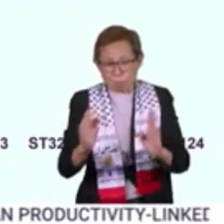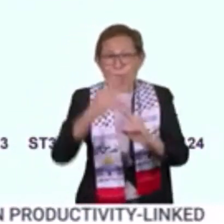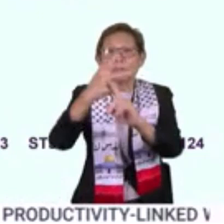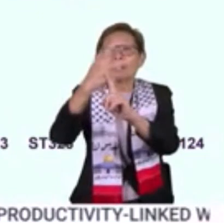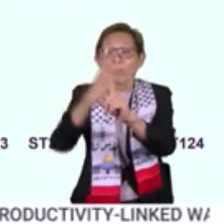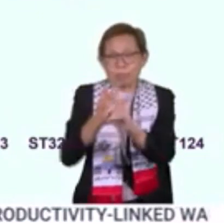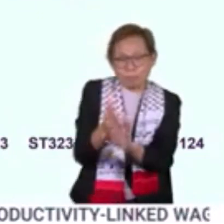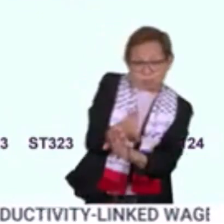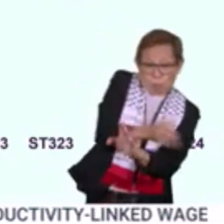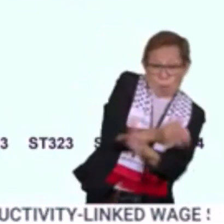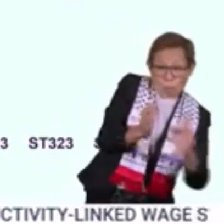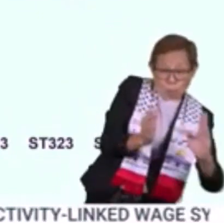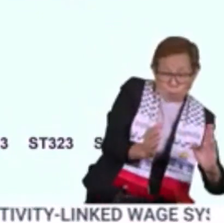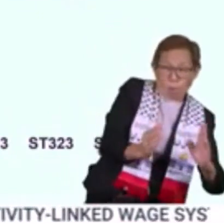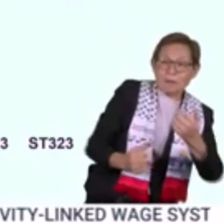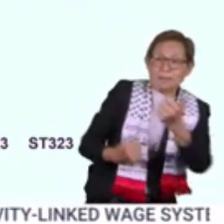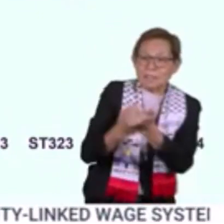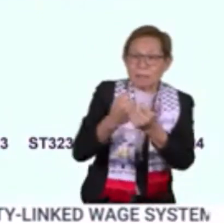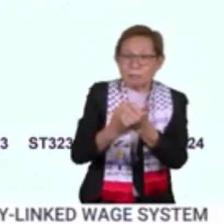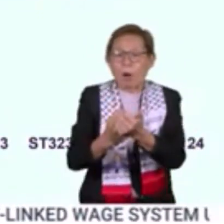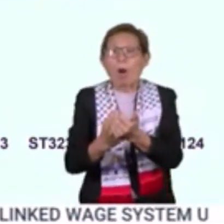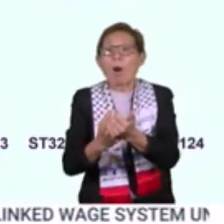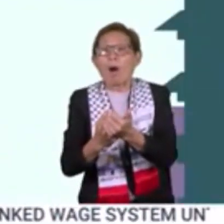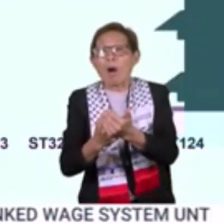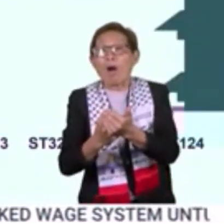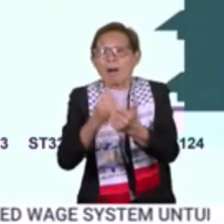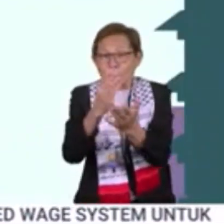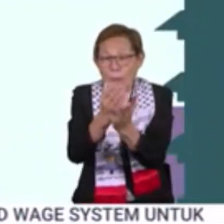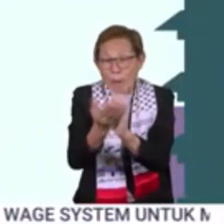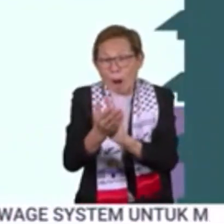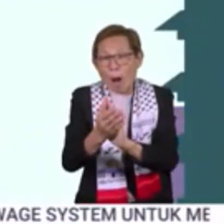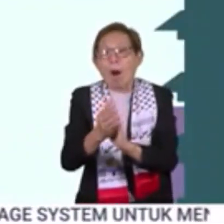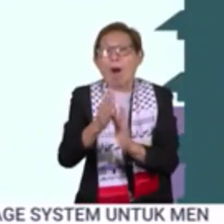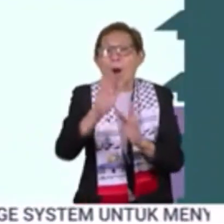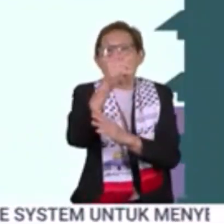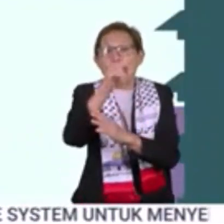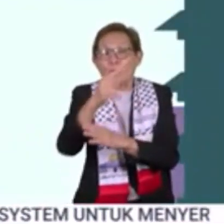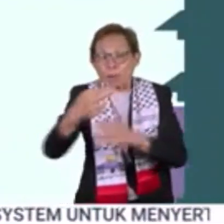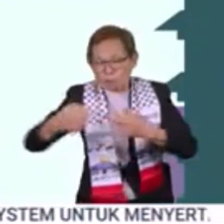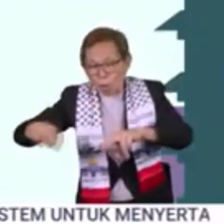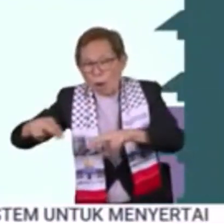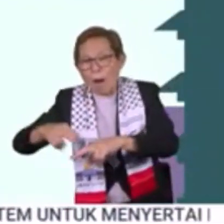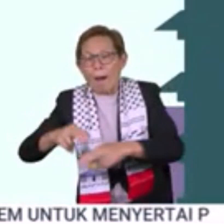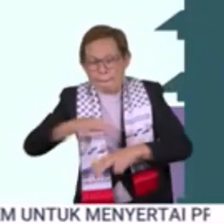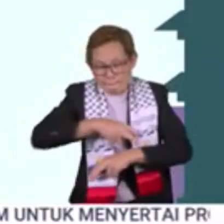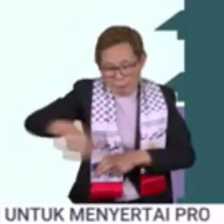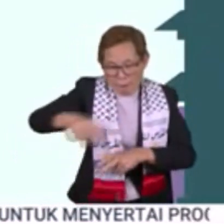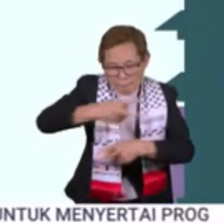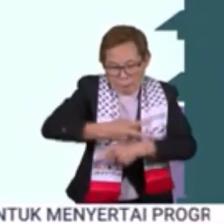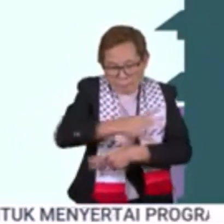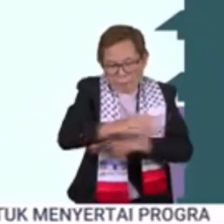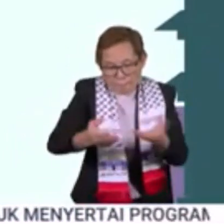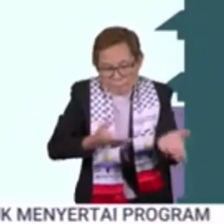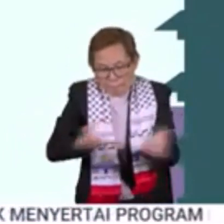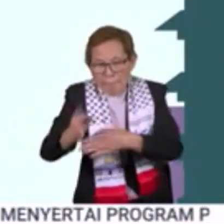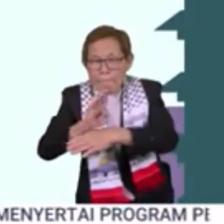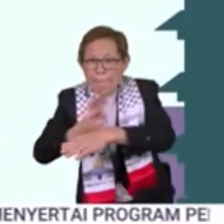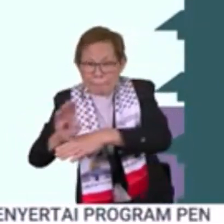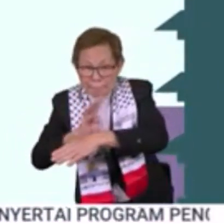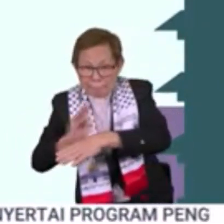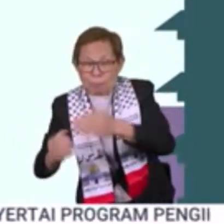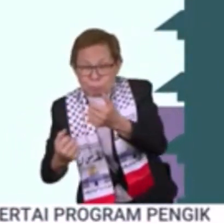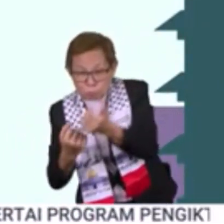sebelumnya, disokong subsektor perdagangan borong dan runcit, pengangkutan dan penyimpanan serta perkhidmatan